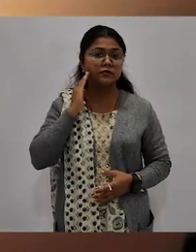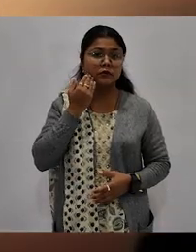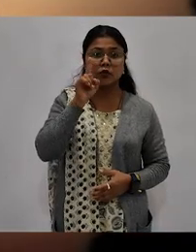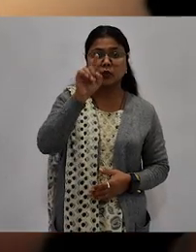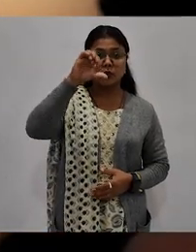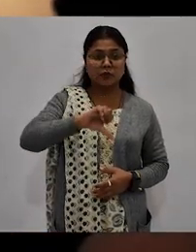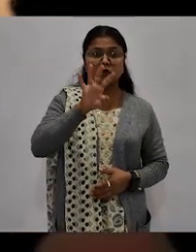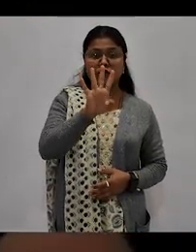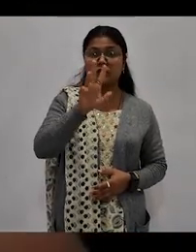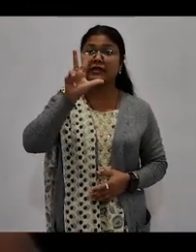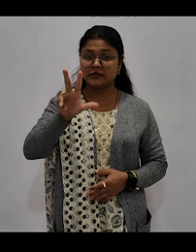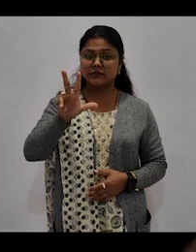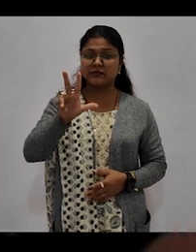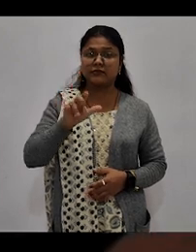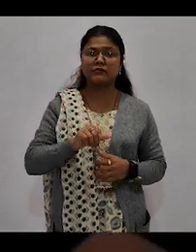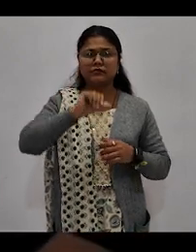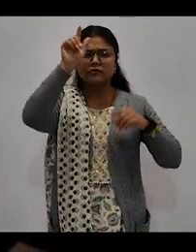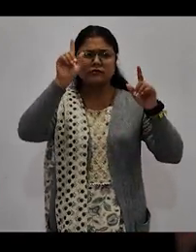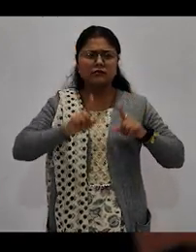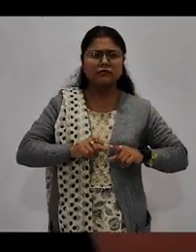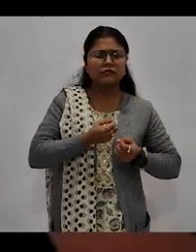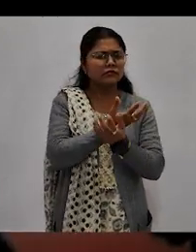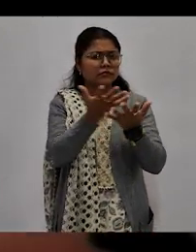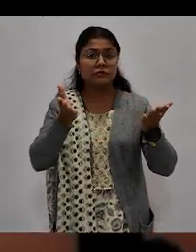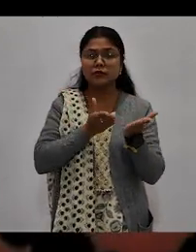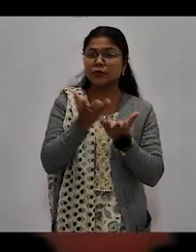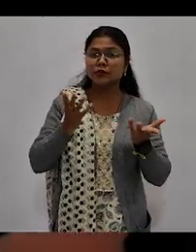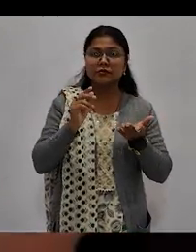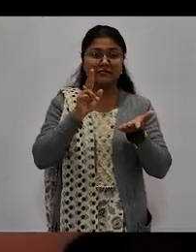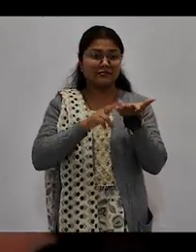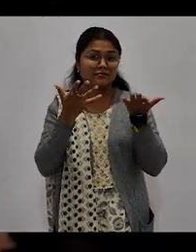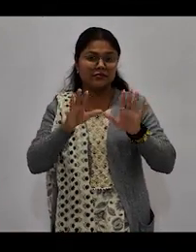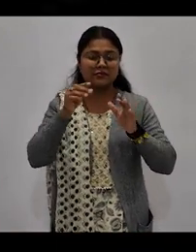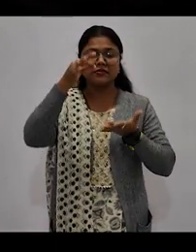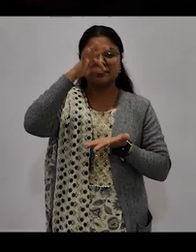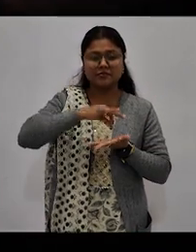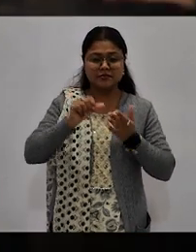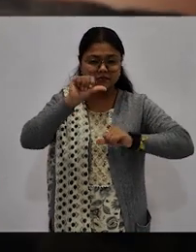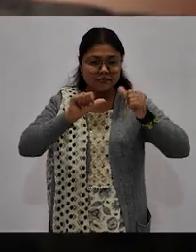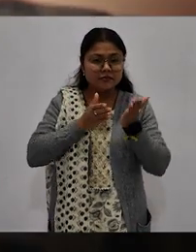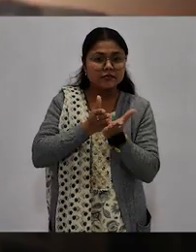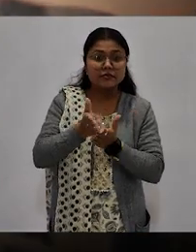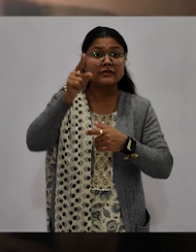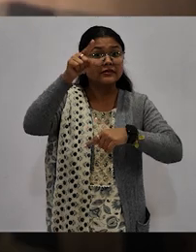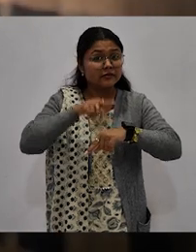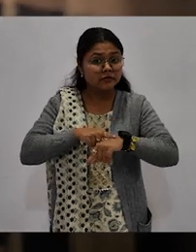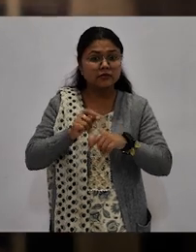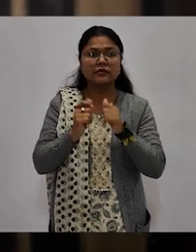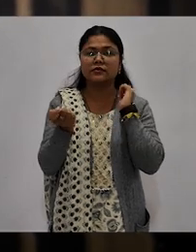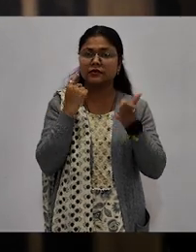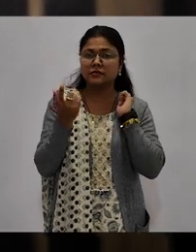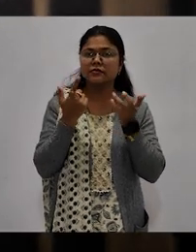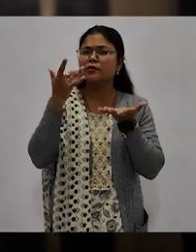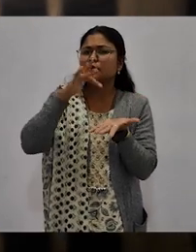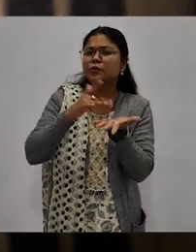চন 1948 দেশ জুৰি চলিছিল বনৌষধি চিকিৎসাৰ প্ৰসাৰ। তেতিয়াই অসমৰো